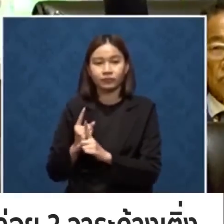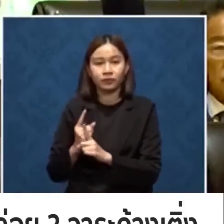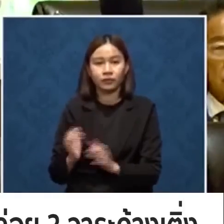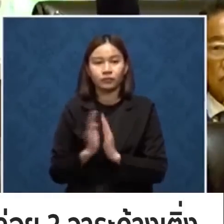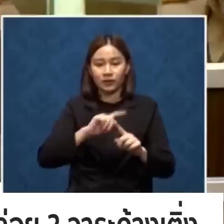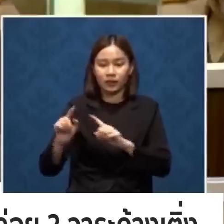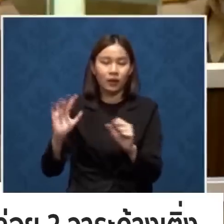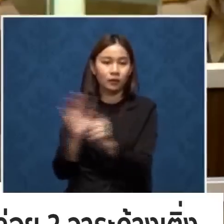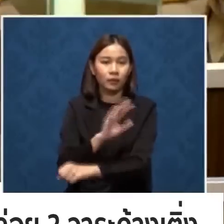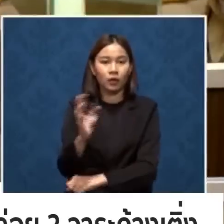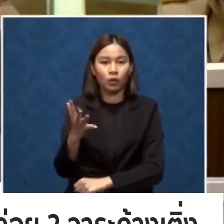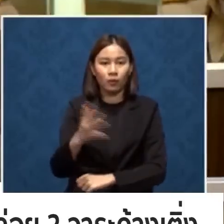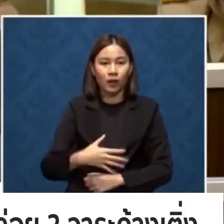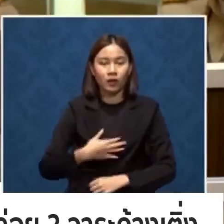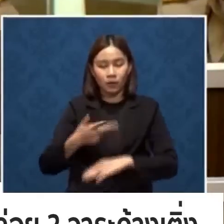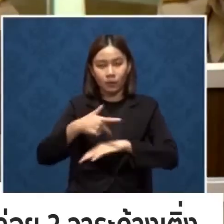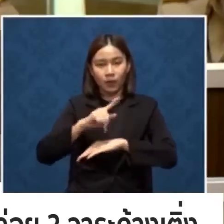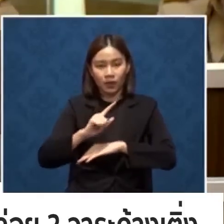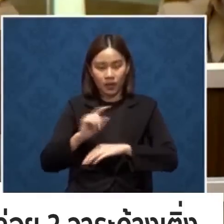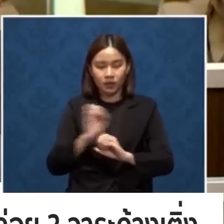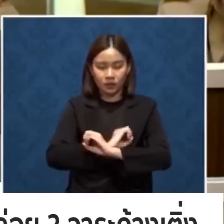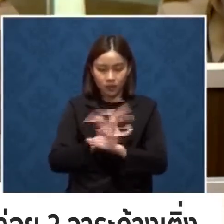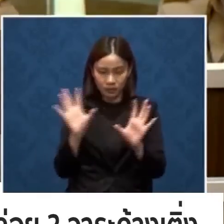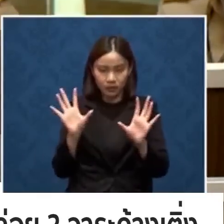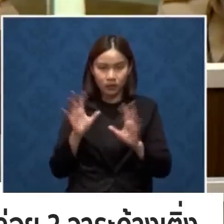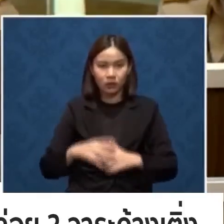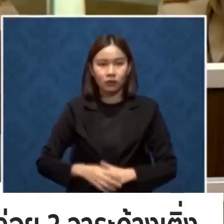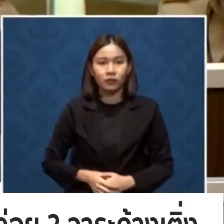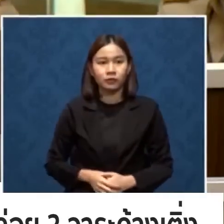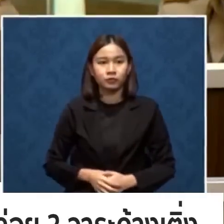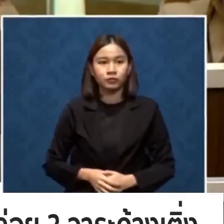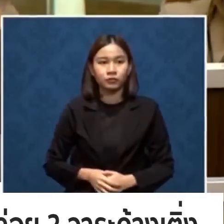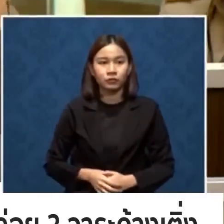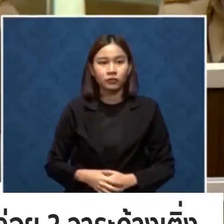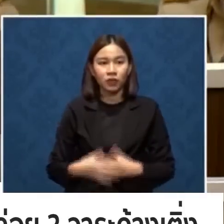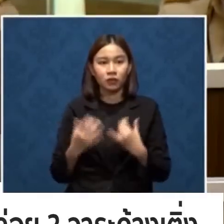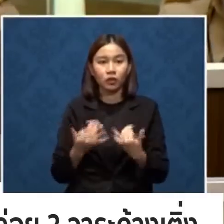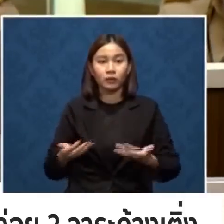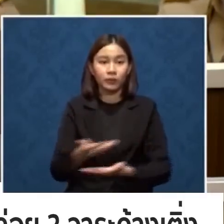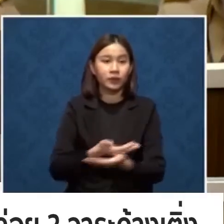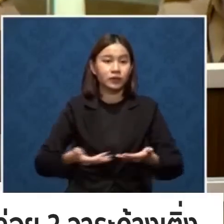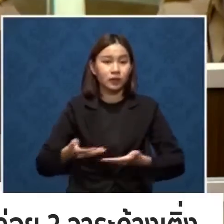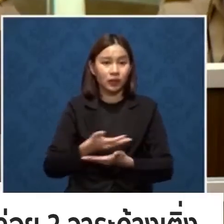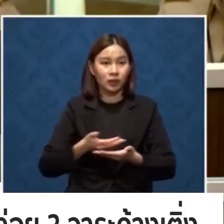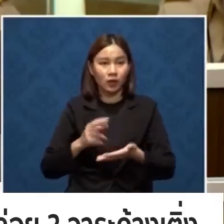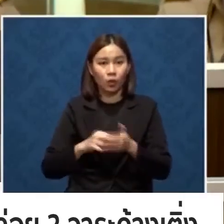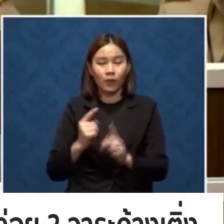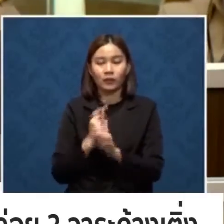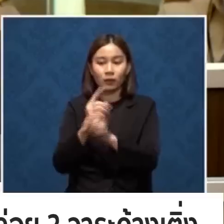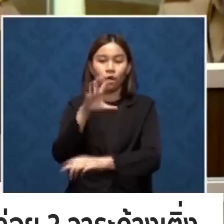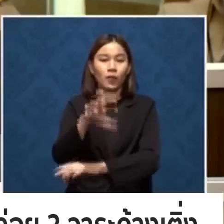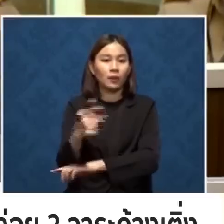ครับ ก็กราบเรียนท่านประธานเพื่อความชัดเจนนะครับว่าสิ่งที่เรากำลังพิจารณานั้นนะครับไม่ใช่แค่ข้อบังคับอ